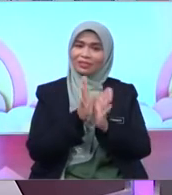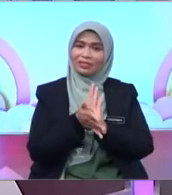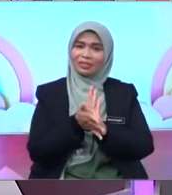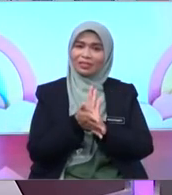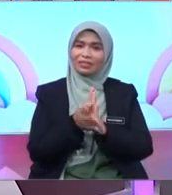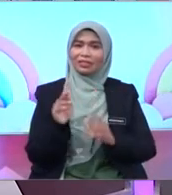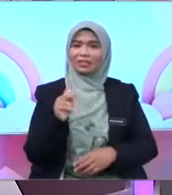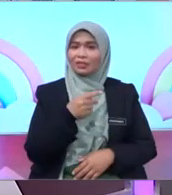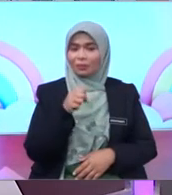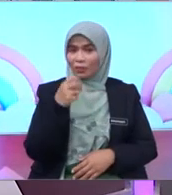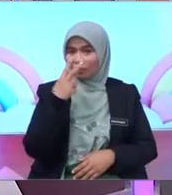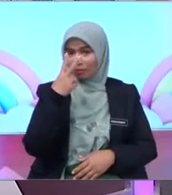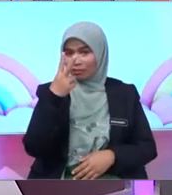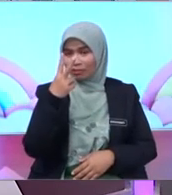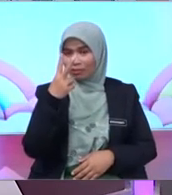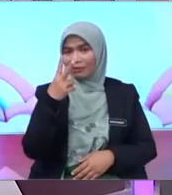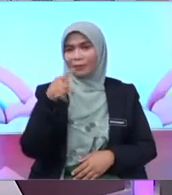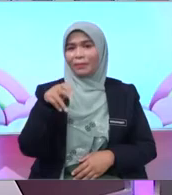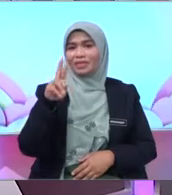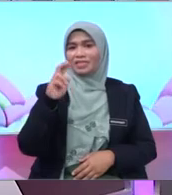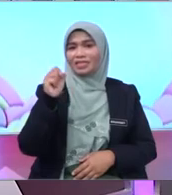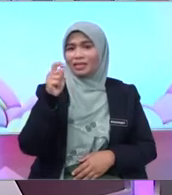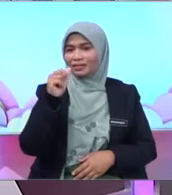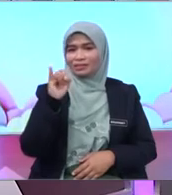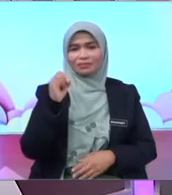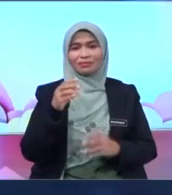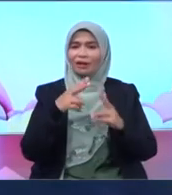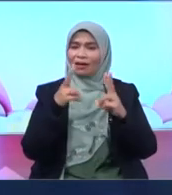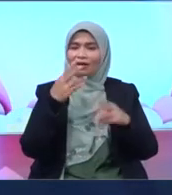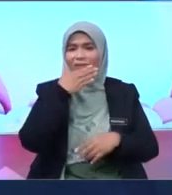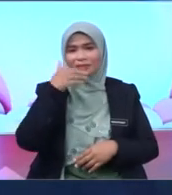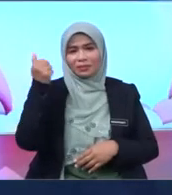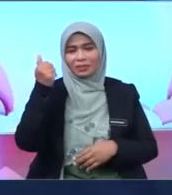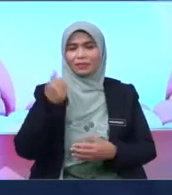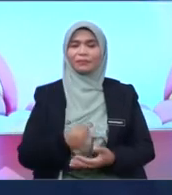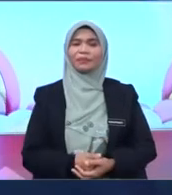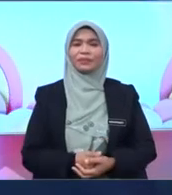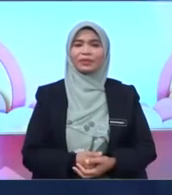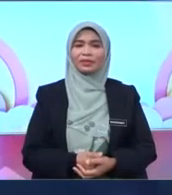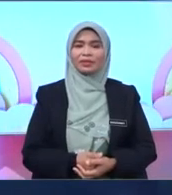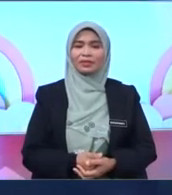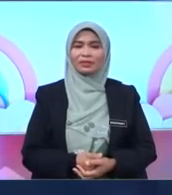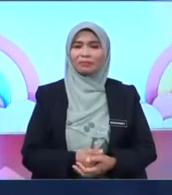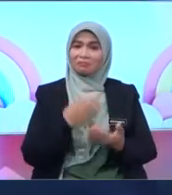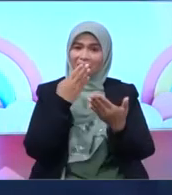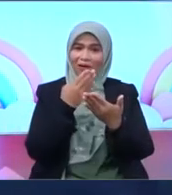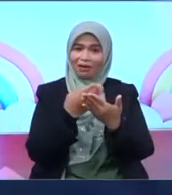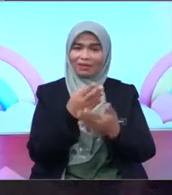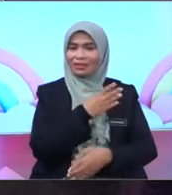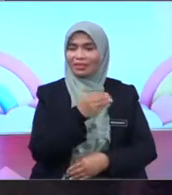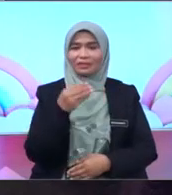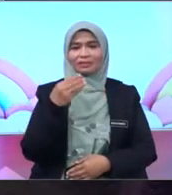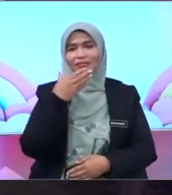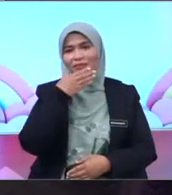disitu melihat prestasi Mira sangat baik dan sangat Cemerlang pada hari ini bye cemerlangnya saya